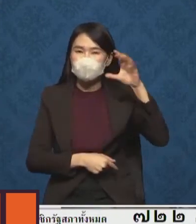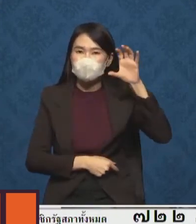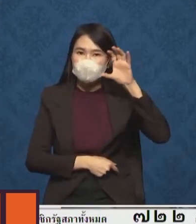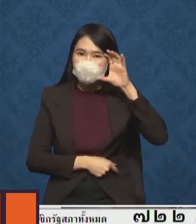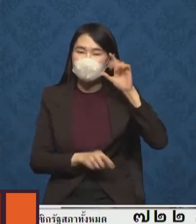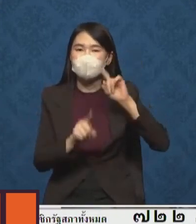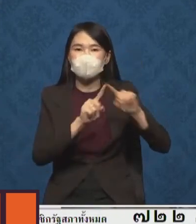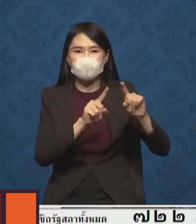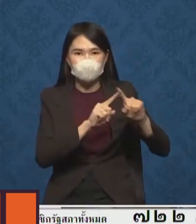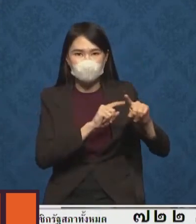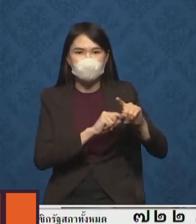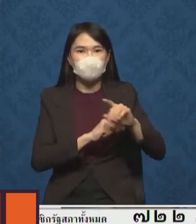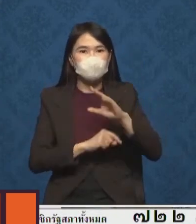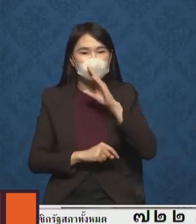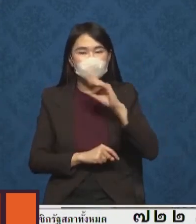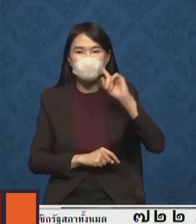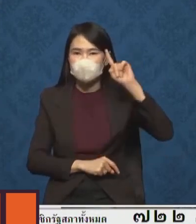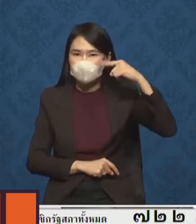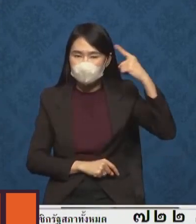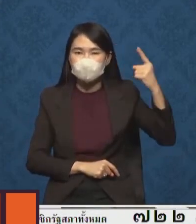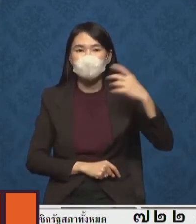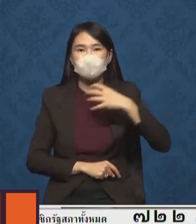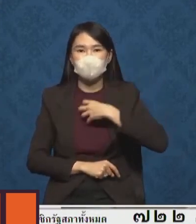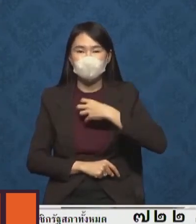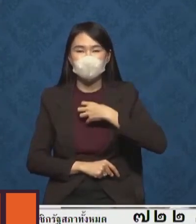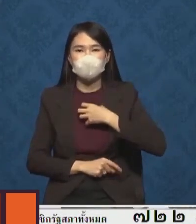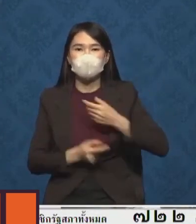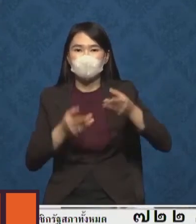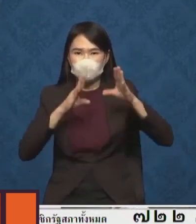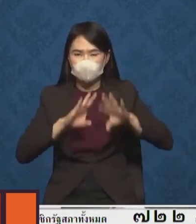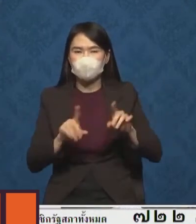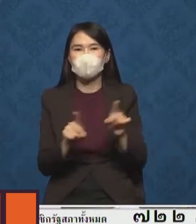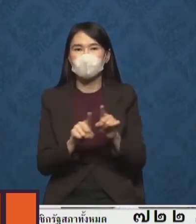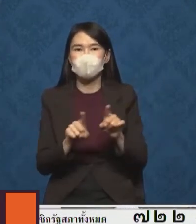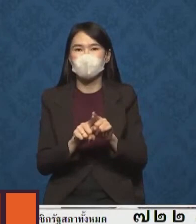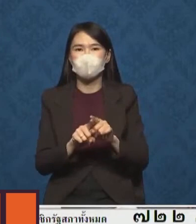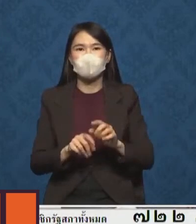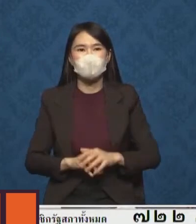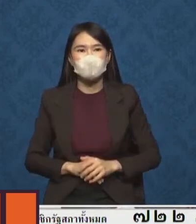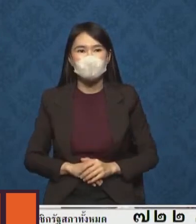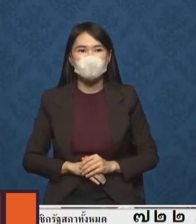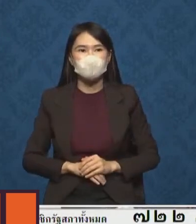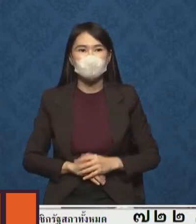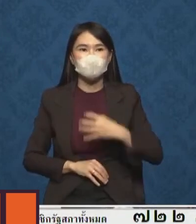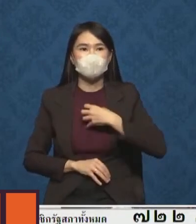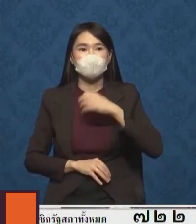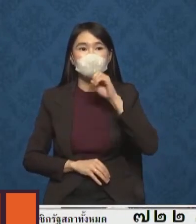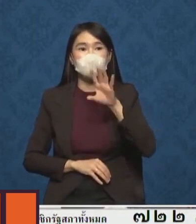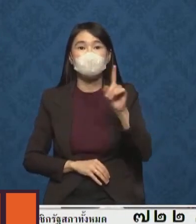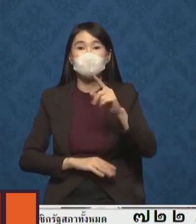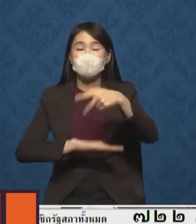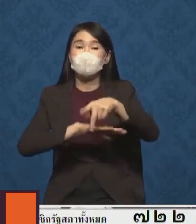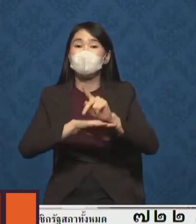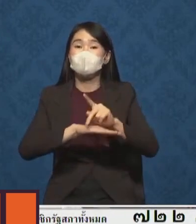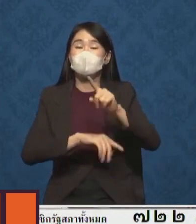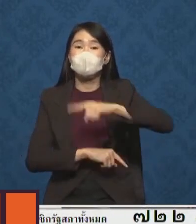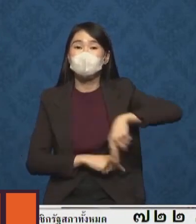มีความฝันแบบเดียวกันผมจะจะบอกกท่านประทานครับ